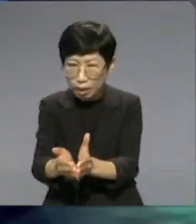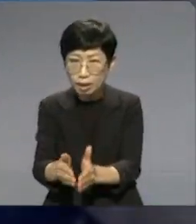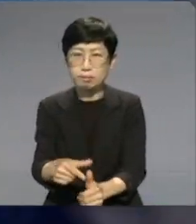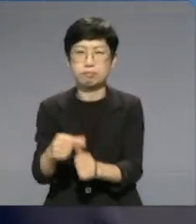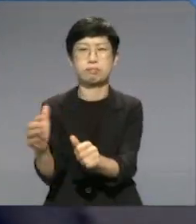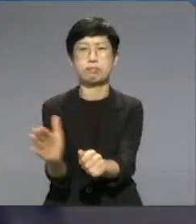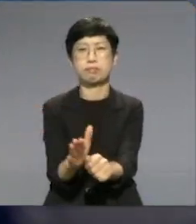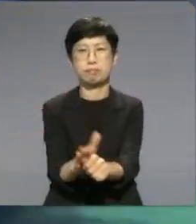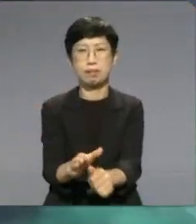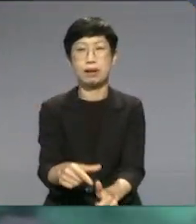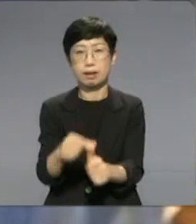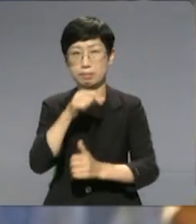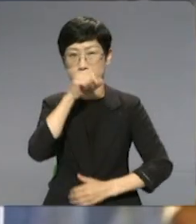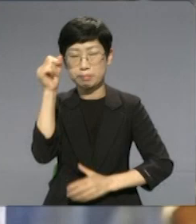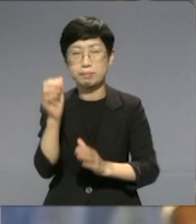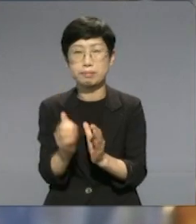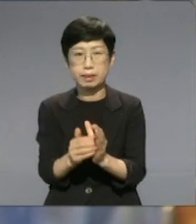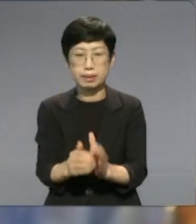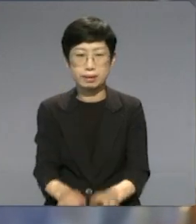구조의 손을 내밀었습니다